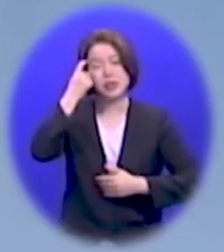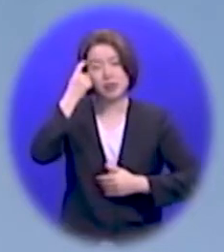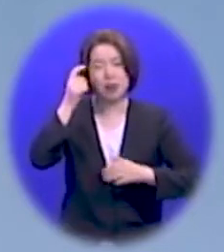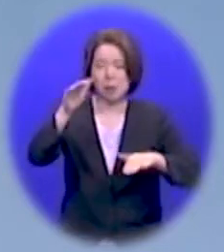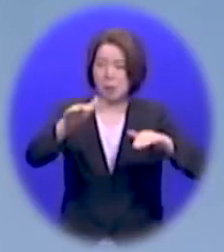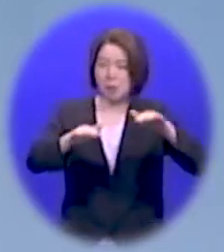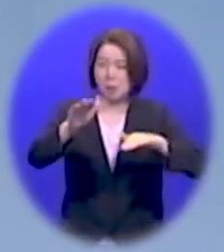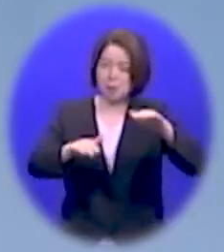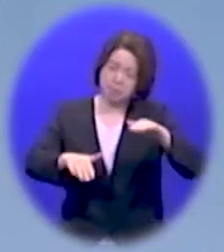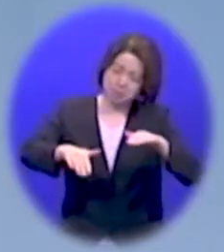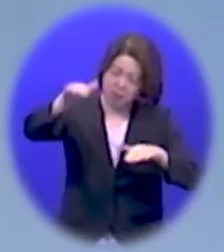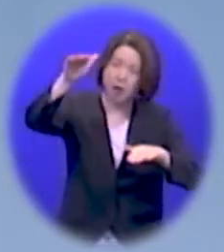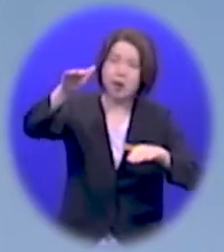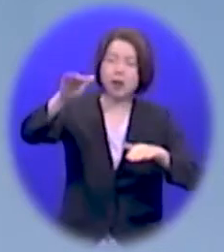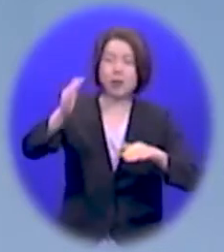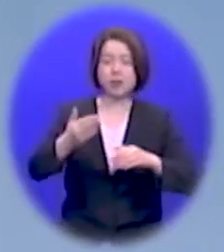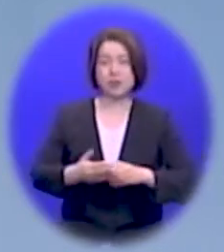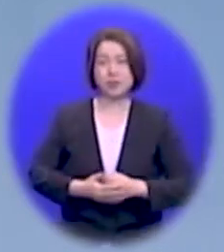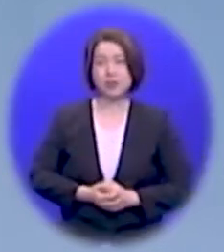차원을 뛰어 넘습니다